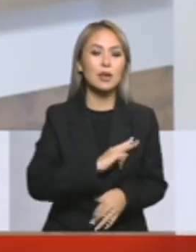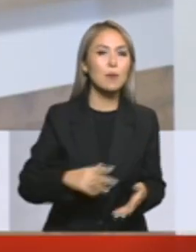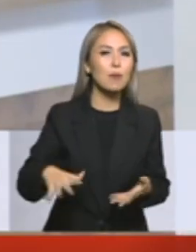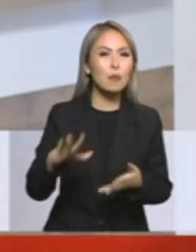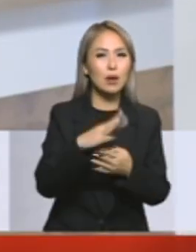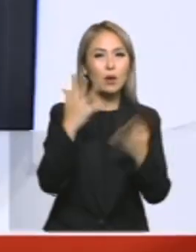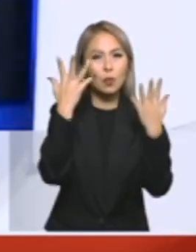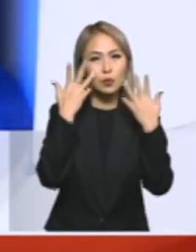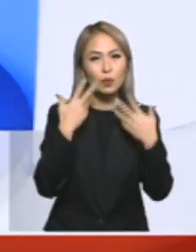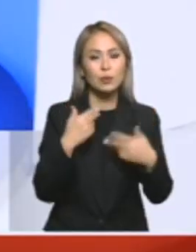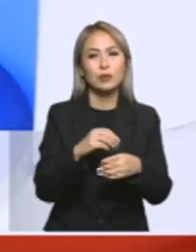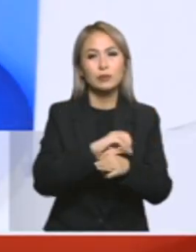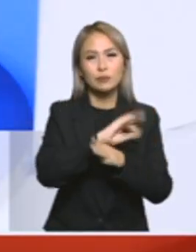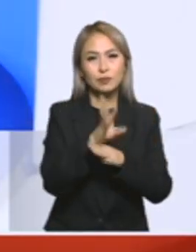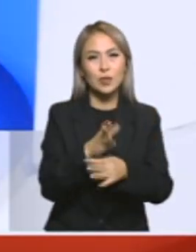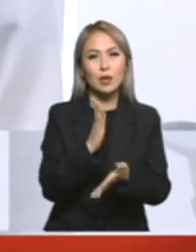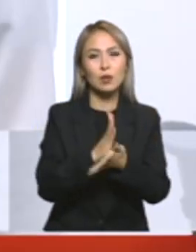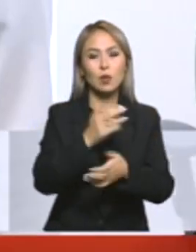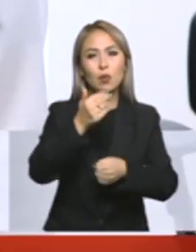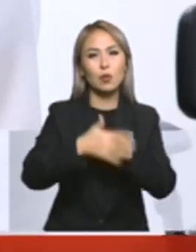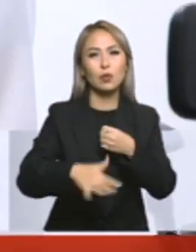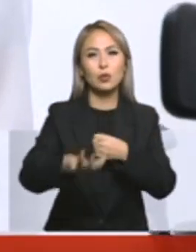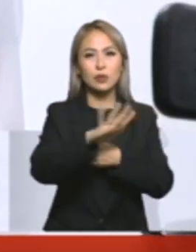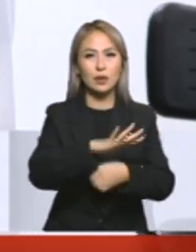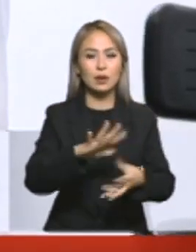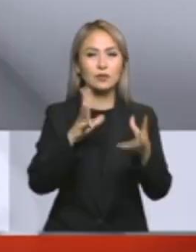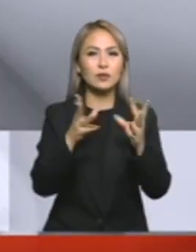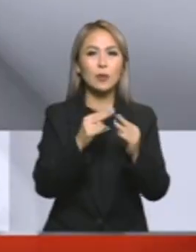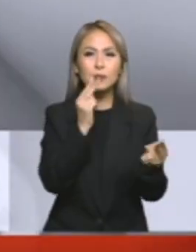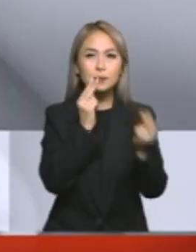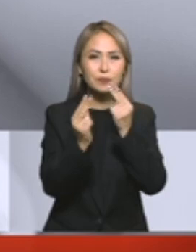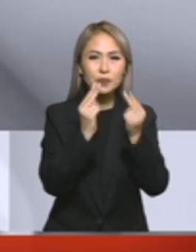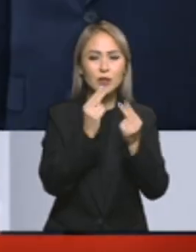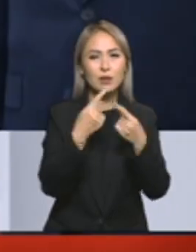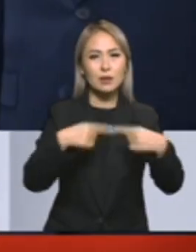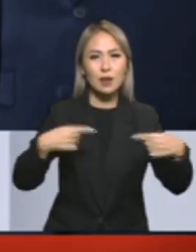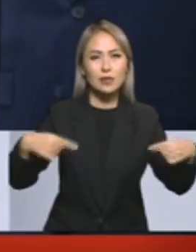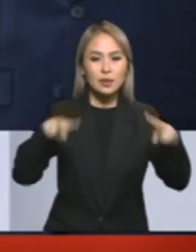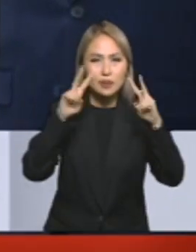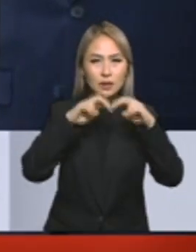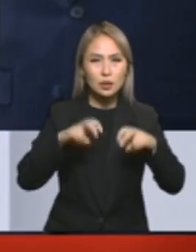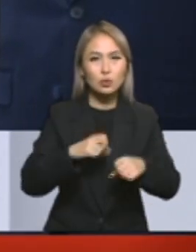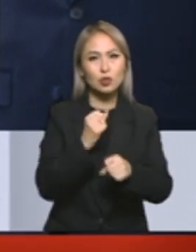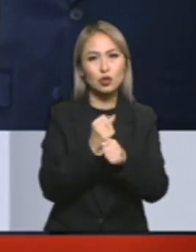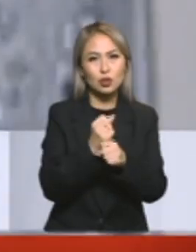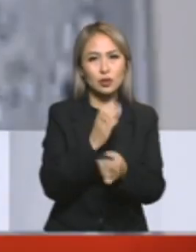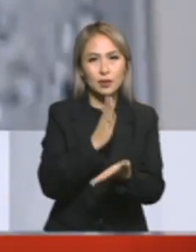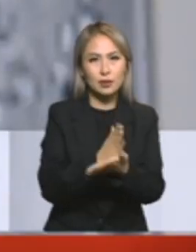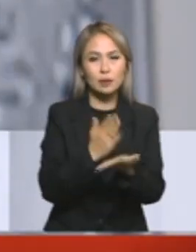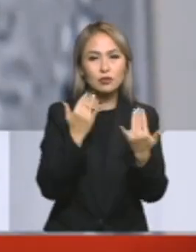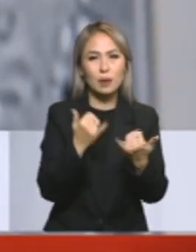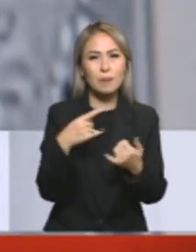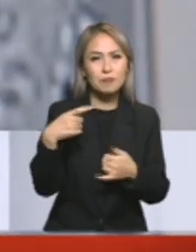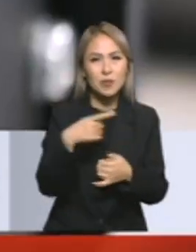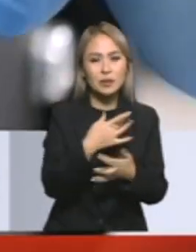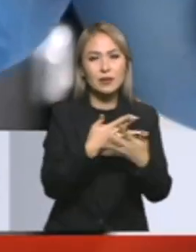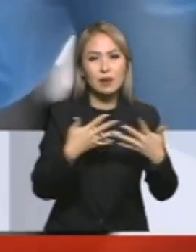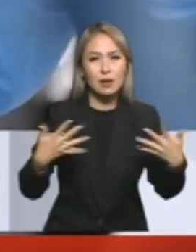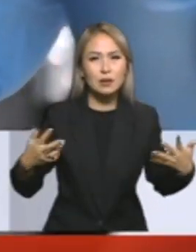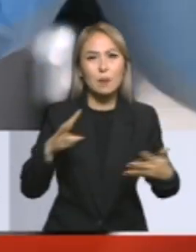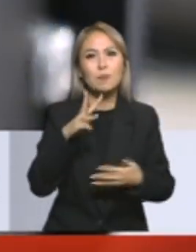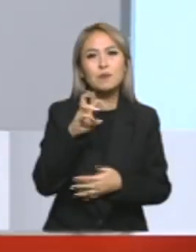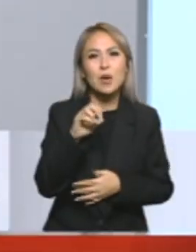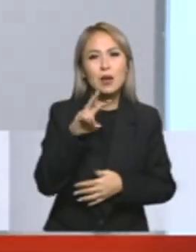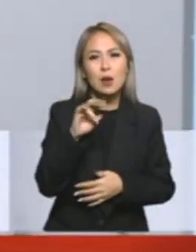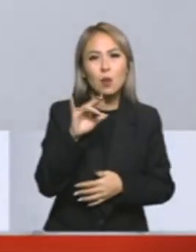жағдай жасалған. Мұнда қоршаған орта нысандарына және тамақ өнімдеріне түрлі зерттеу жүргізіледі. Атап айтқанда, бактериологиялық,